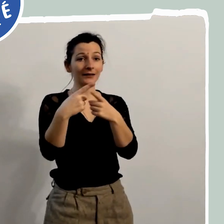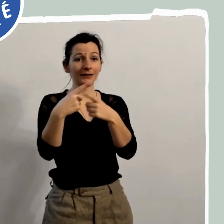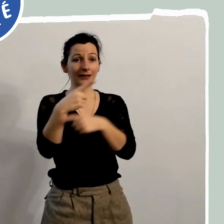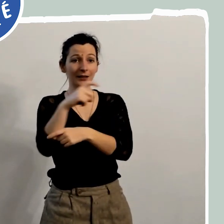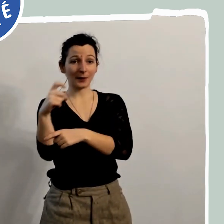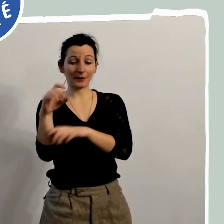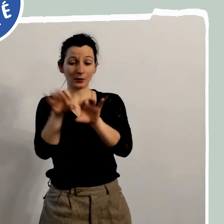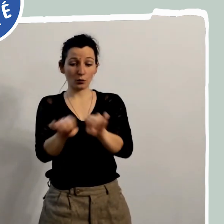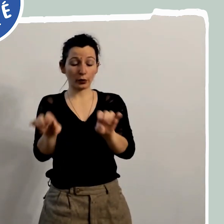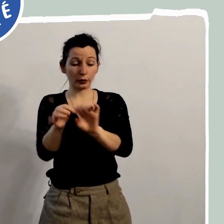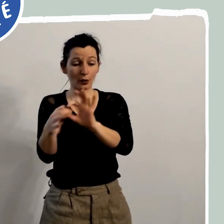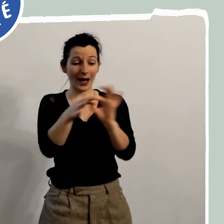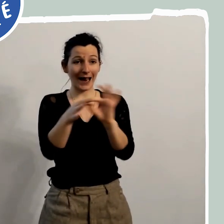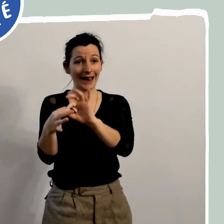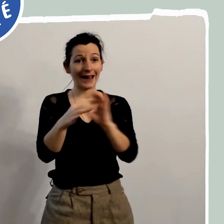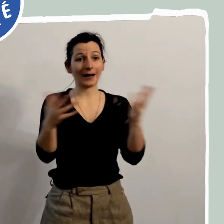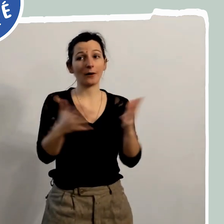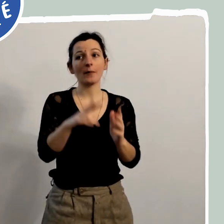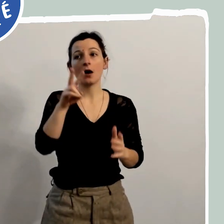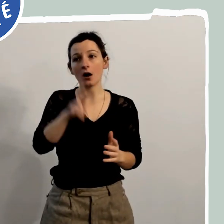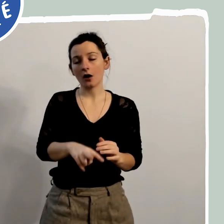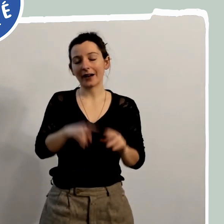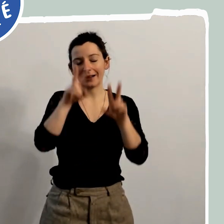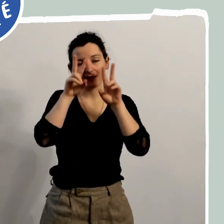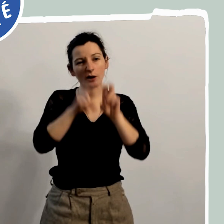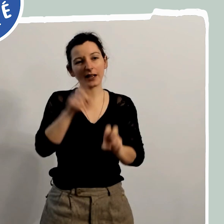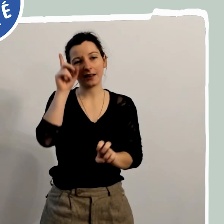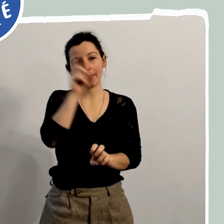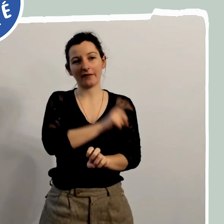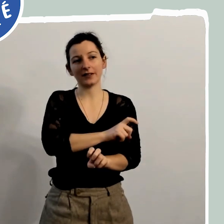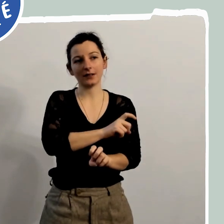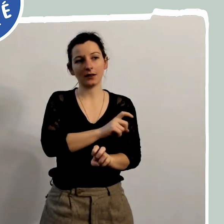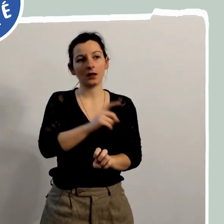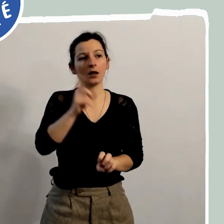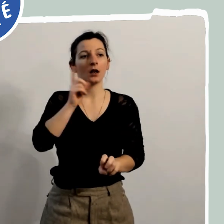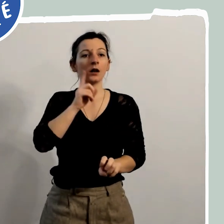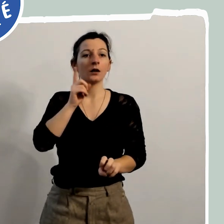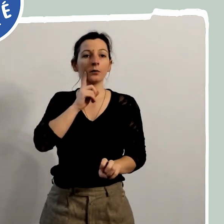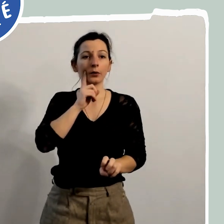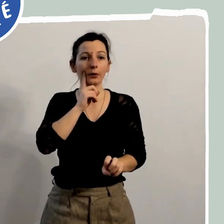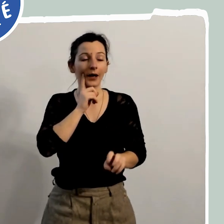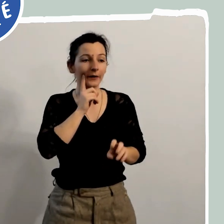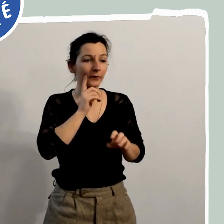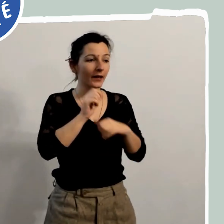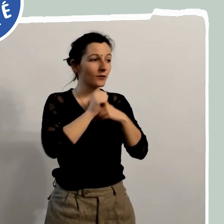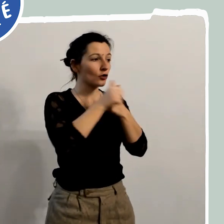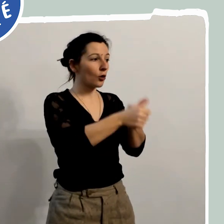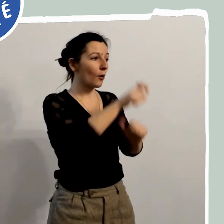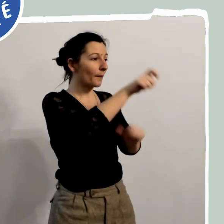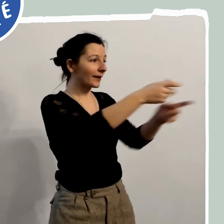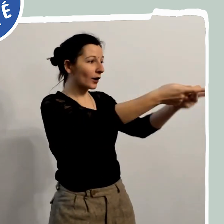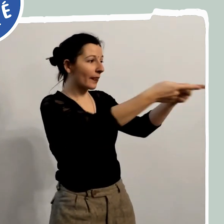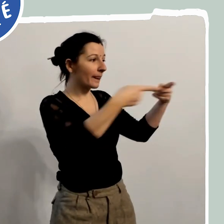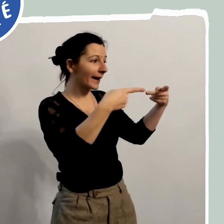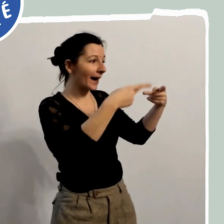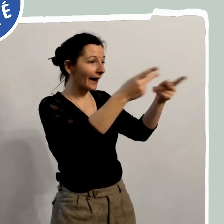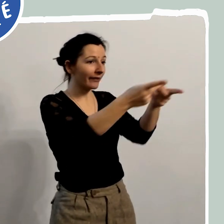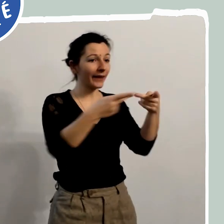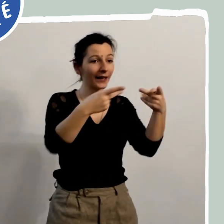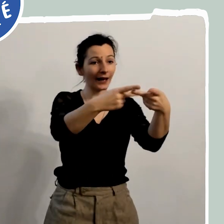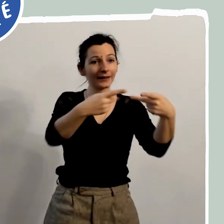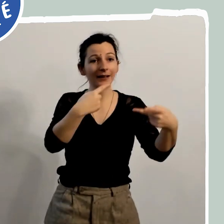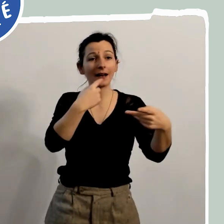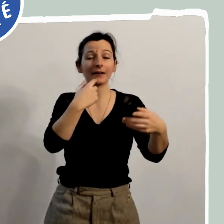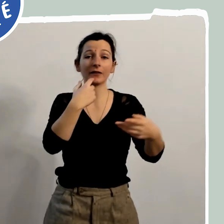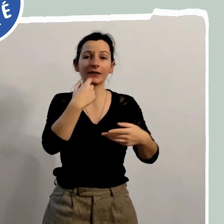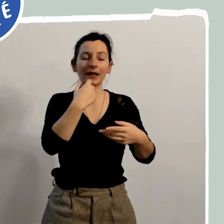facile à réaliser ces enquêtes, puisque c'est un article qui a été publié, mais c'était basé sur du déclaratif. Et c'est quand même, là aussi, il y